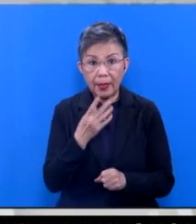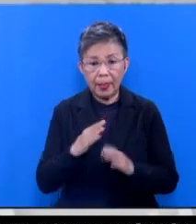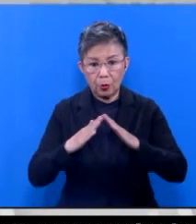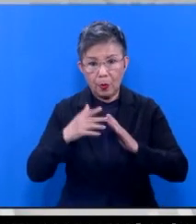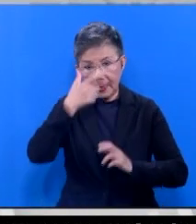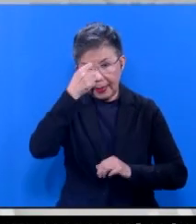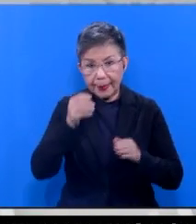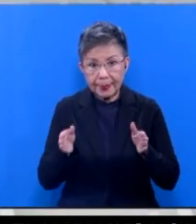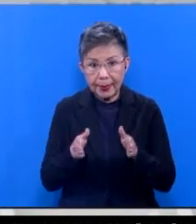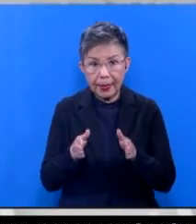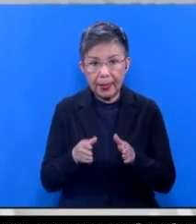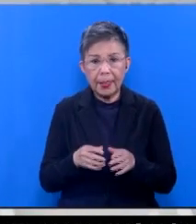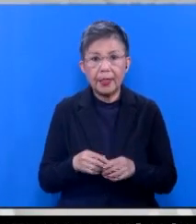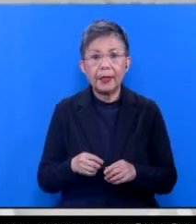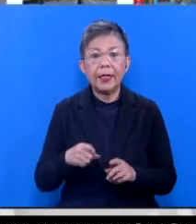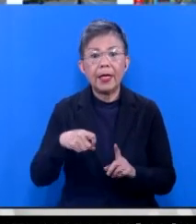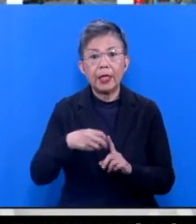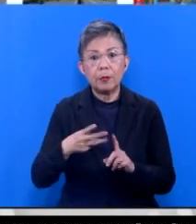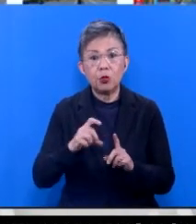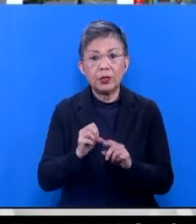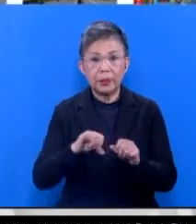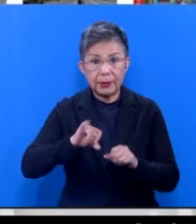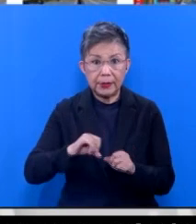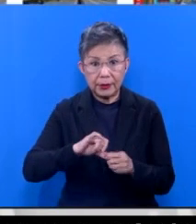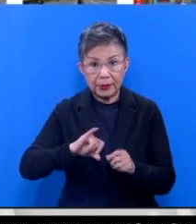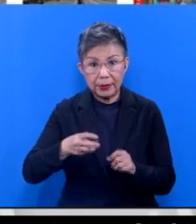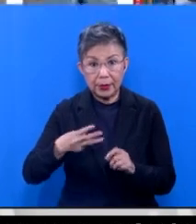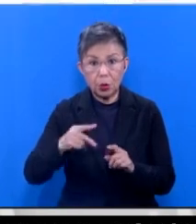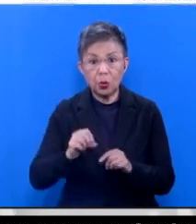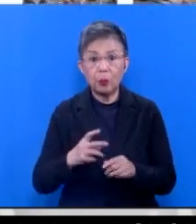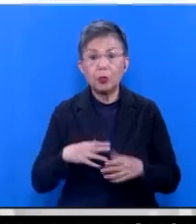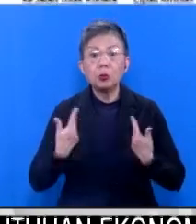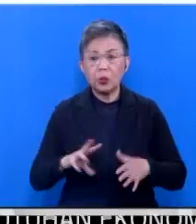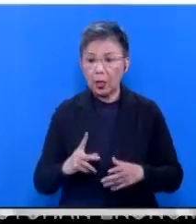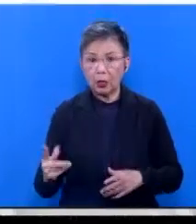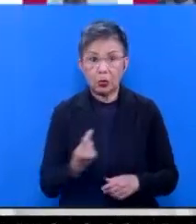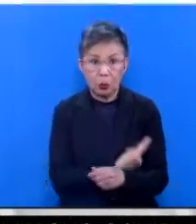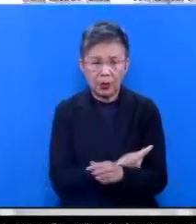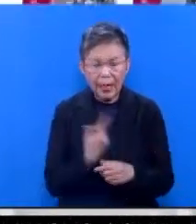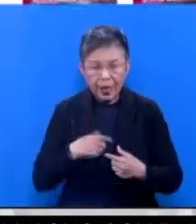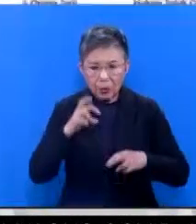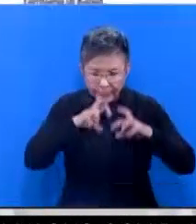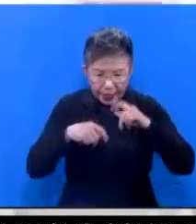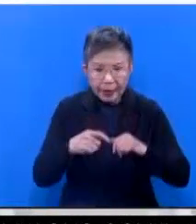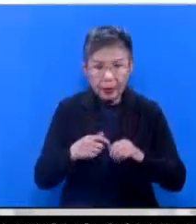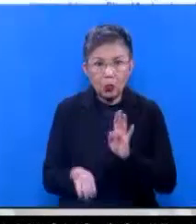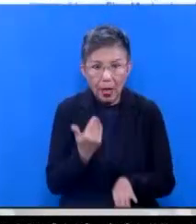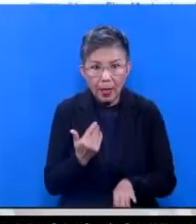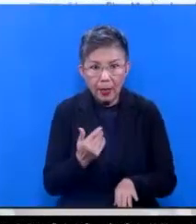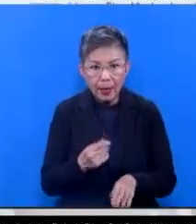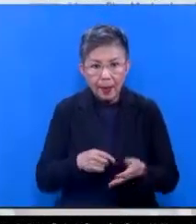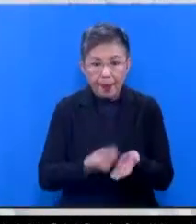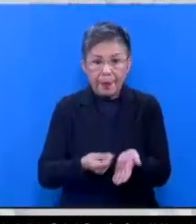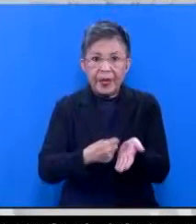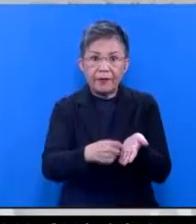Puskesmas Kebonjeruk ya kalau saya tidak salah ini melakukan vaksinasi, dan kita harus mengecek kembali kemarin pendaftarannya